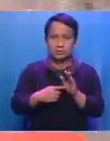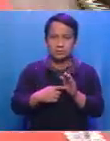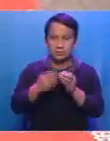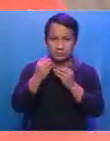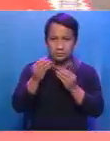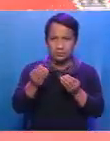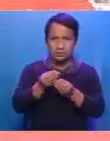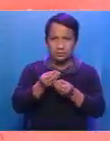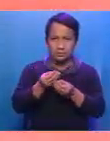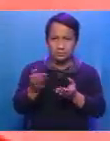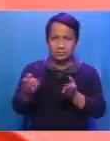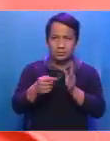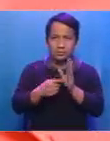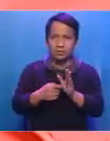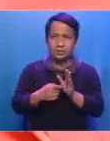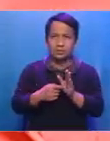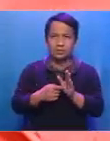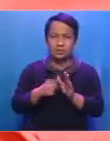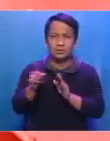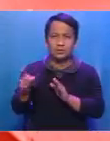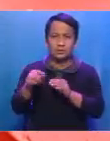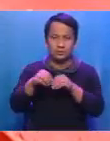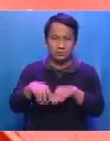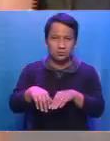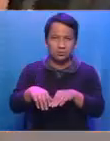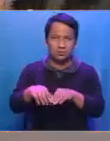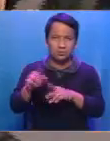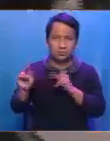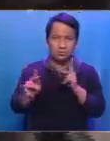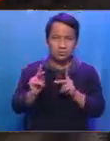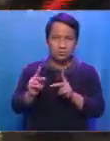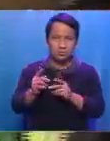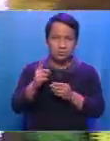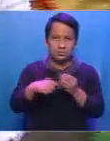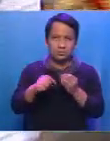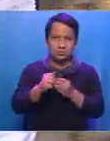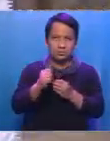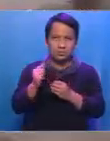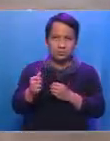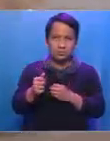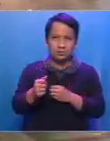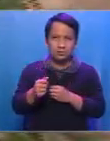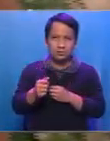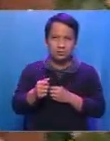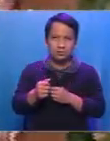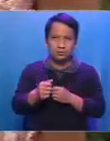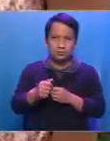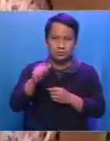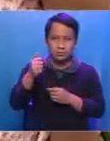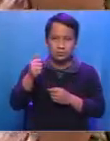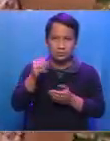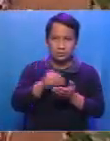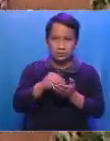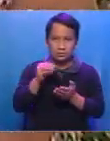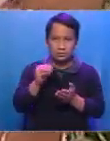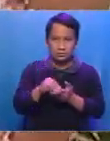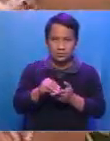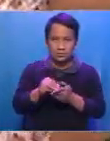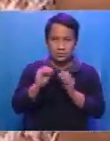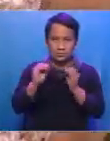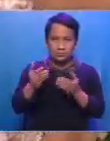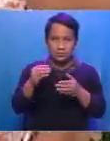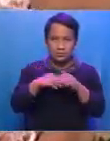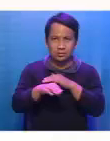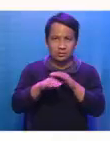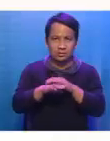ng maayos na palikuran ang mga nasa depressed area ng lungsod. Sa tala ng Department of Health, nasa 10 milyong pamilyang Pilipino ang walang